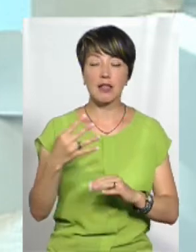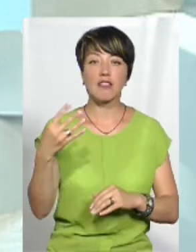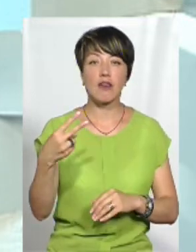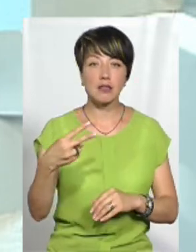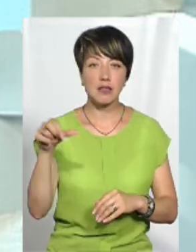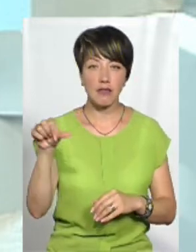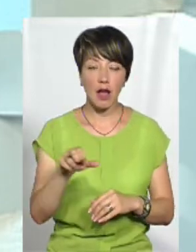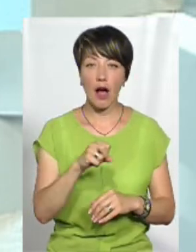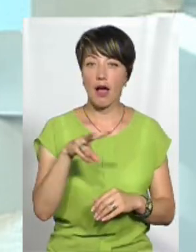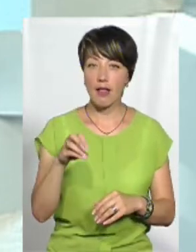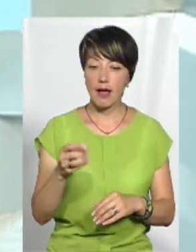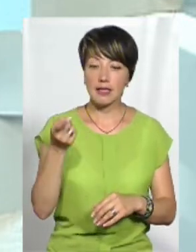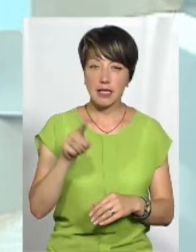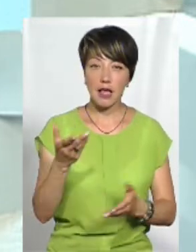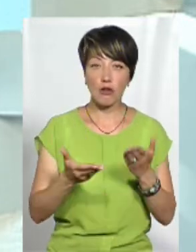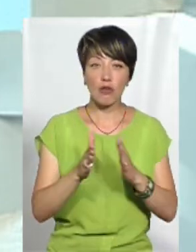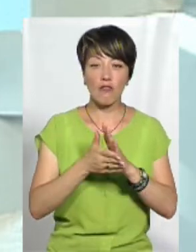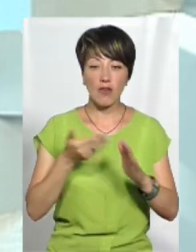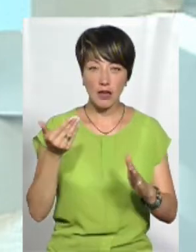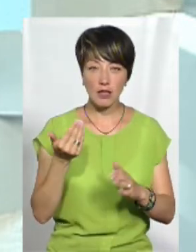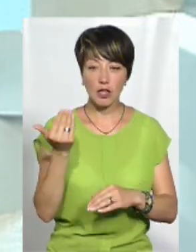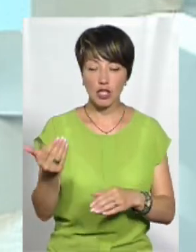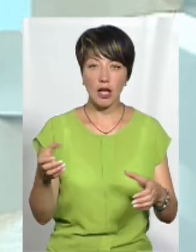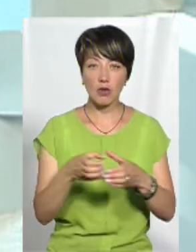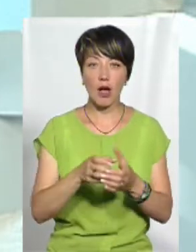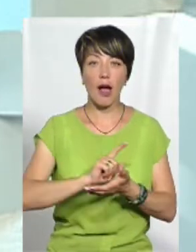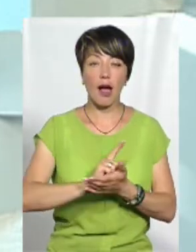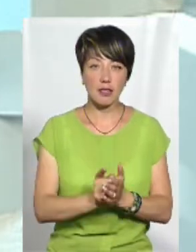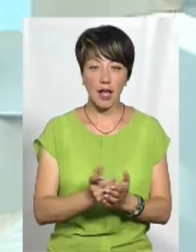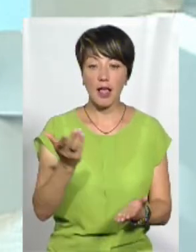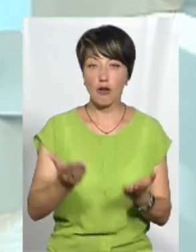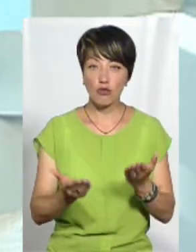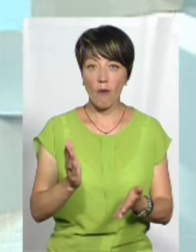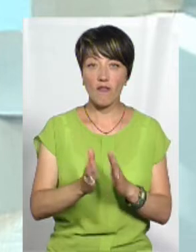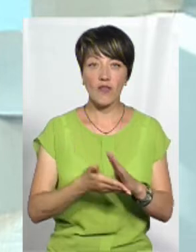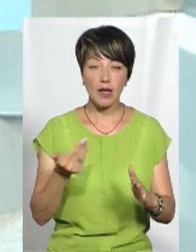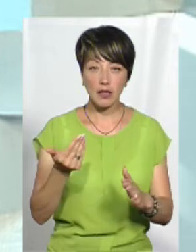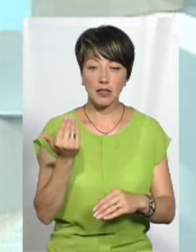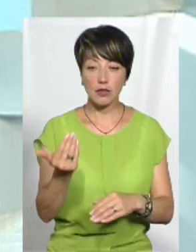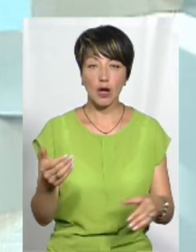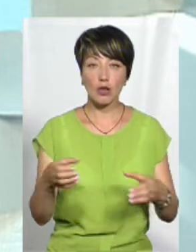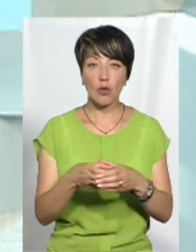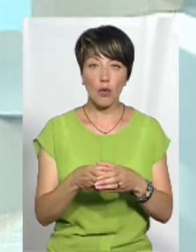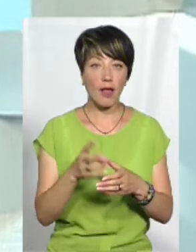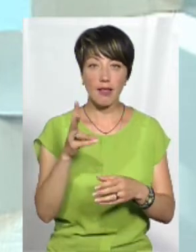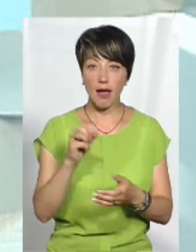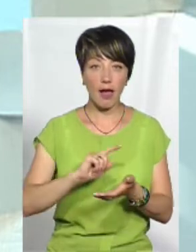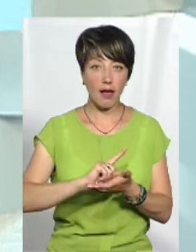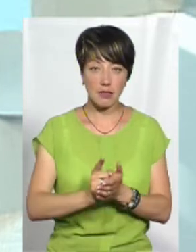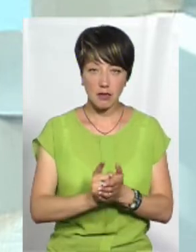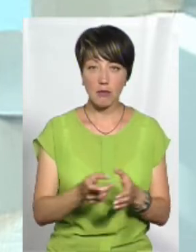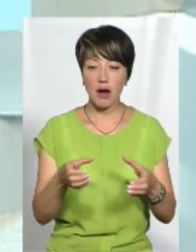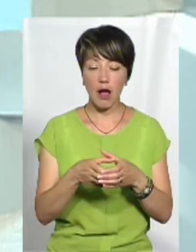за 20 хвилин. Але це якщо виклик належить до категорії екстрених. Якщо виклик належить до категорії